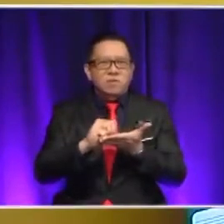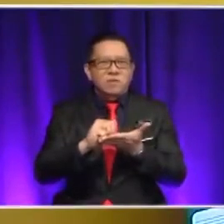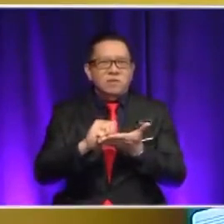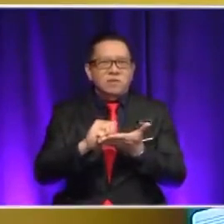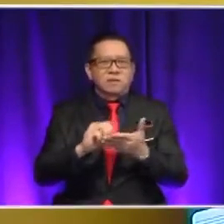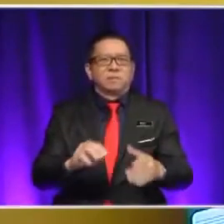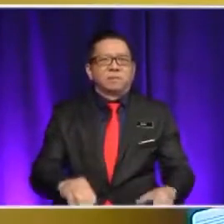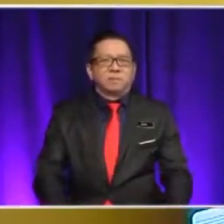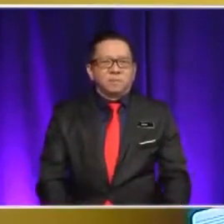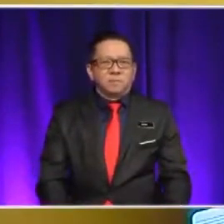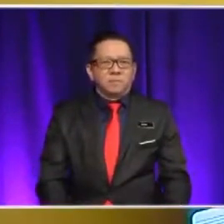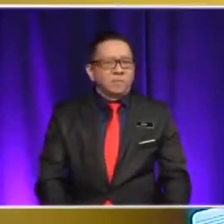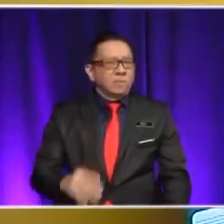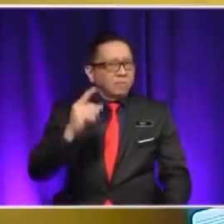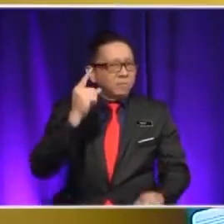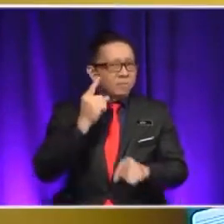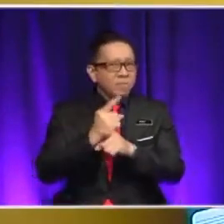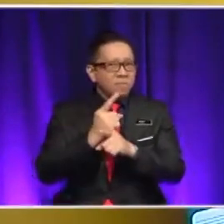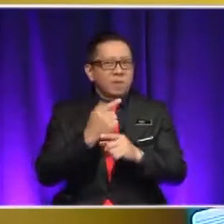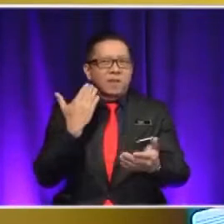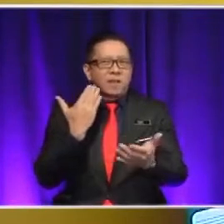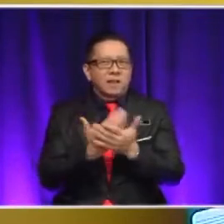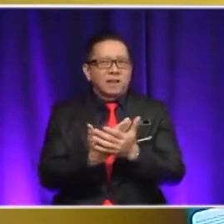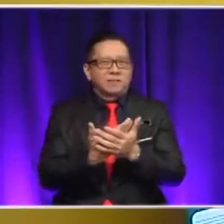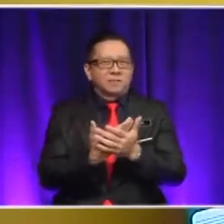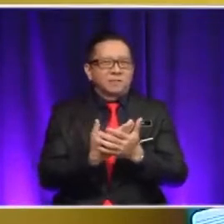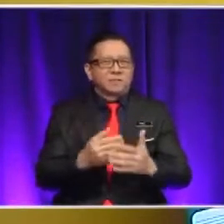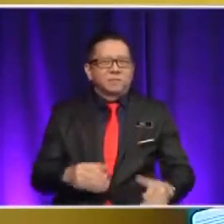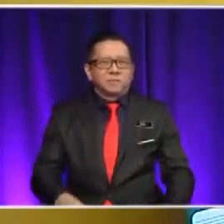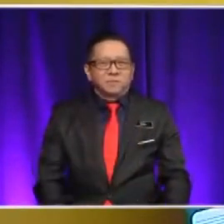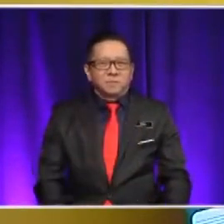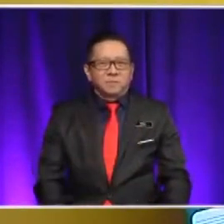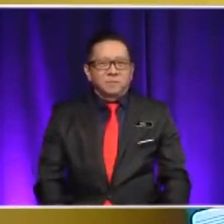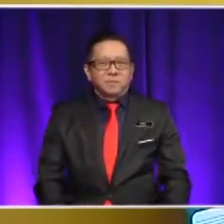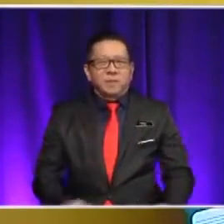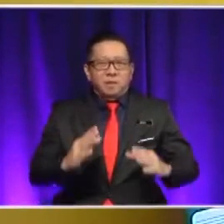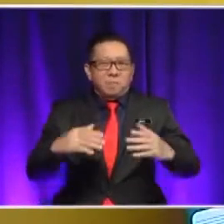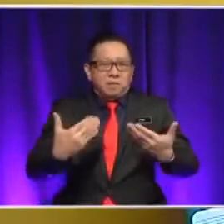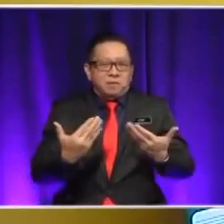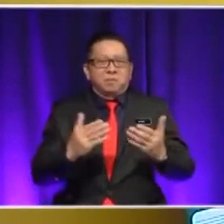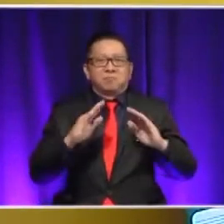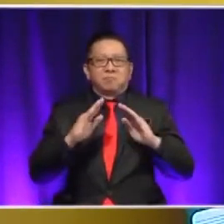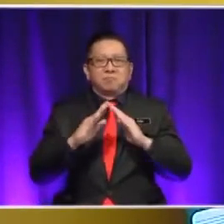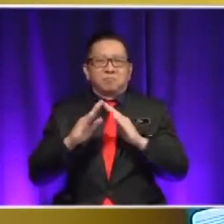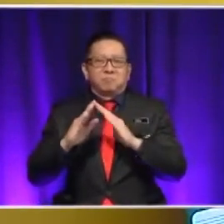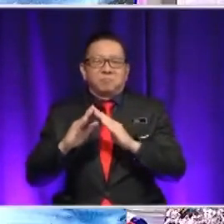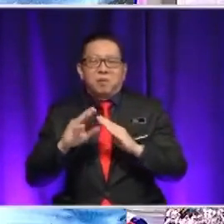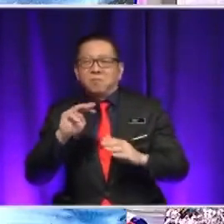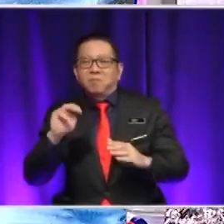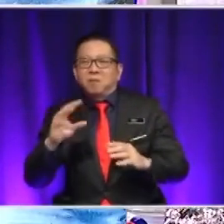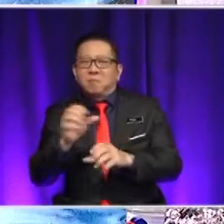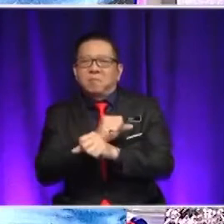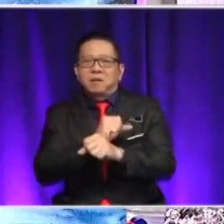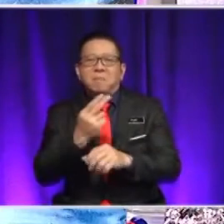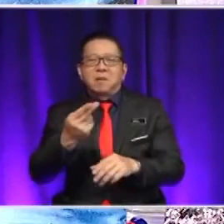dari awal hingga akhir beda jauh dari macam-macam di rumah Boleh dapatkan latihan pengukuhan Oke kita